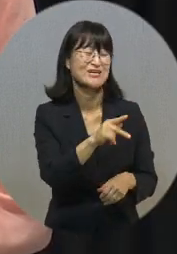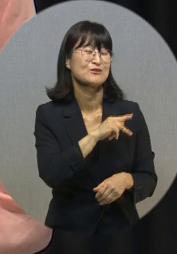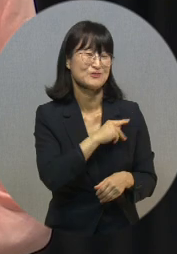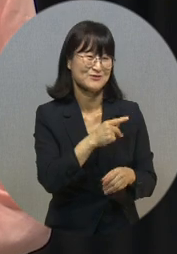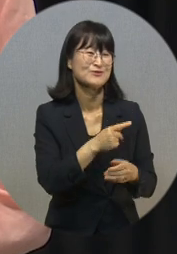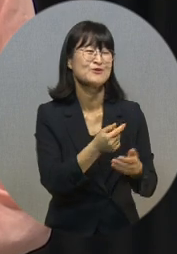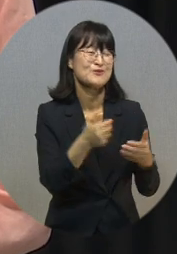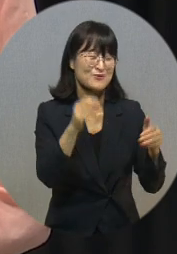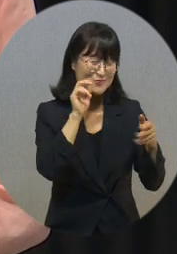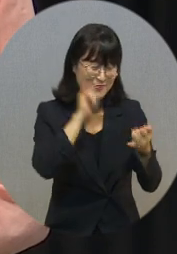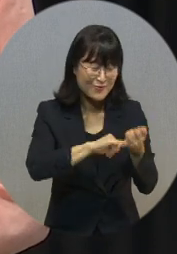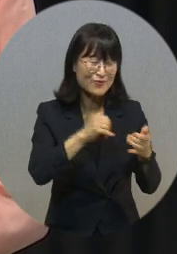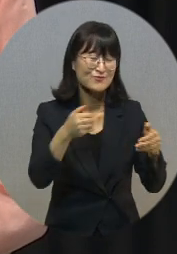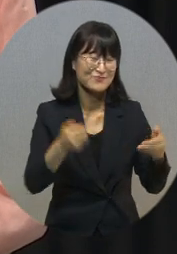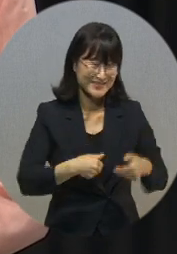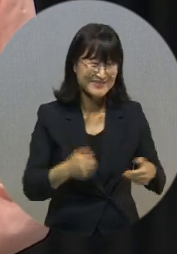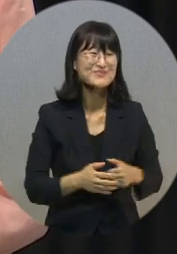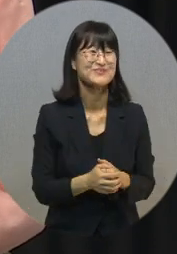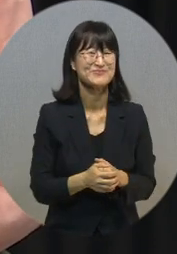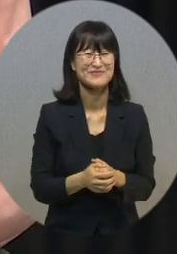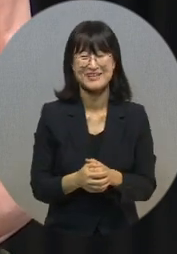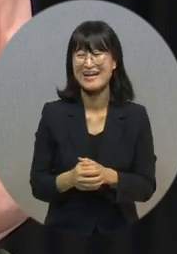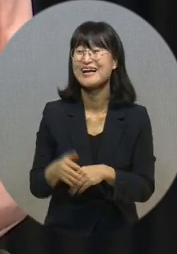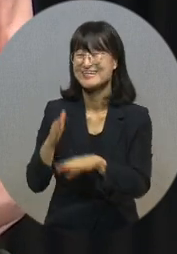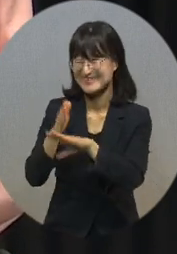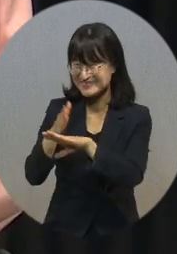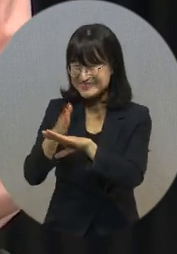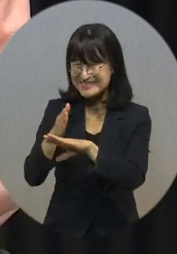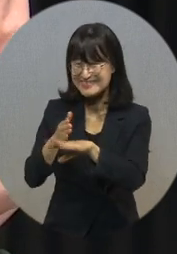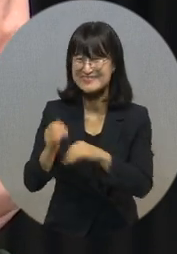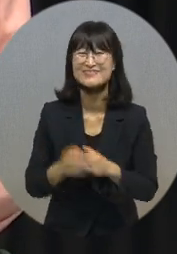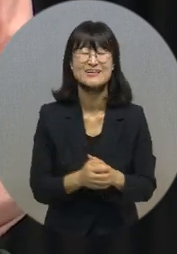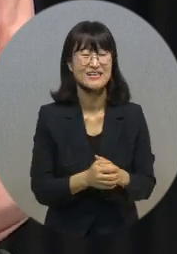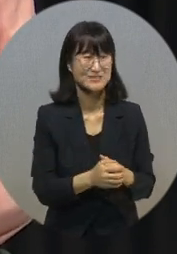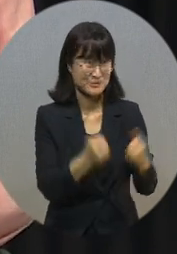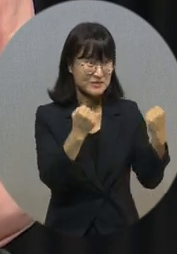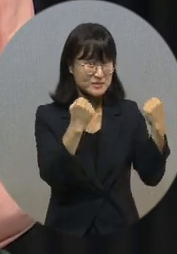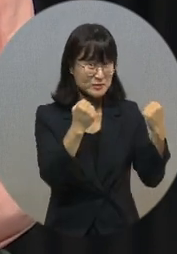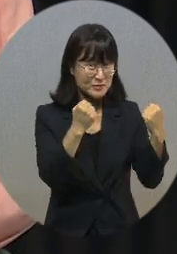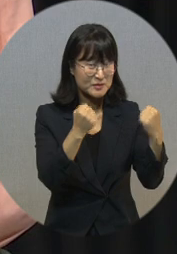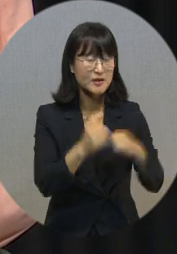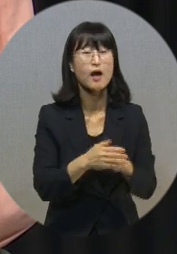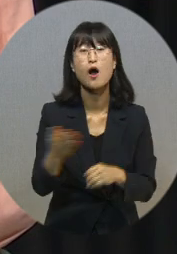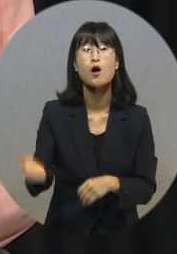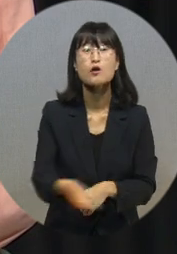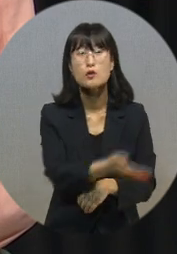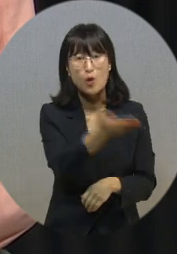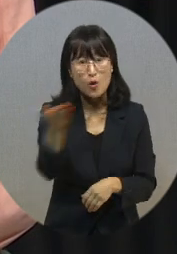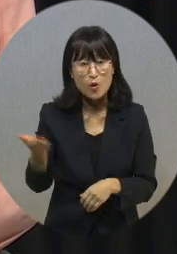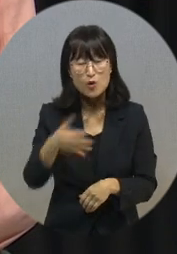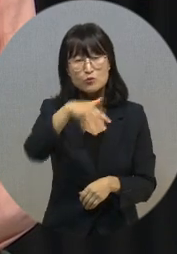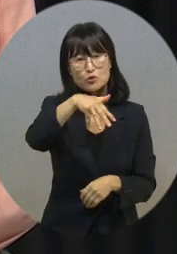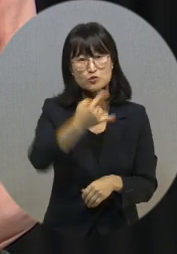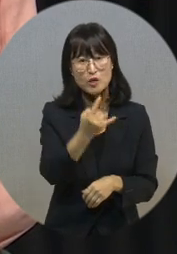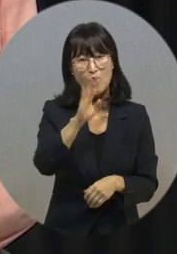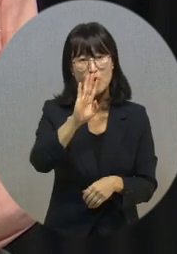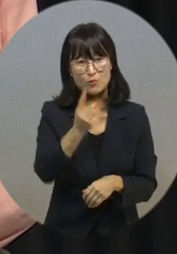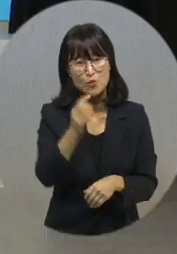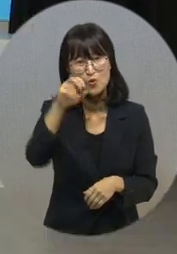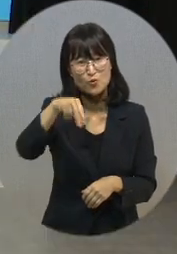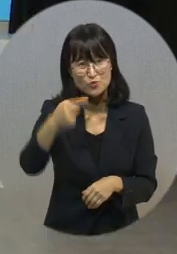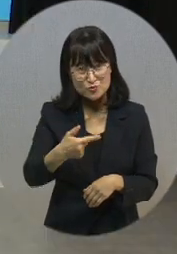들었습니다. 예. 응원 감사합니다. 예. 저 응원할게요. 여러분, 시청자 여러분, 최보인 국회의원